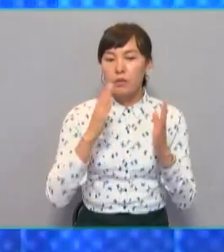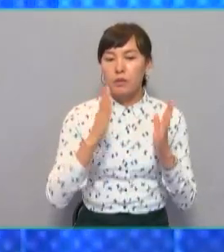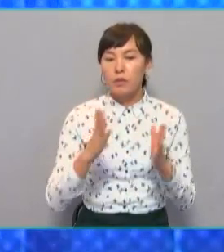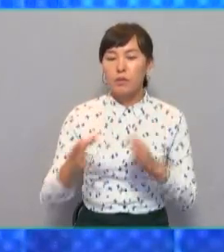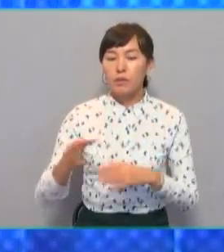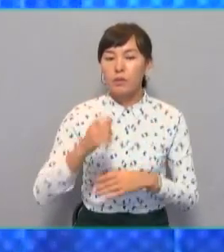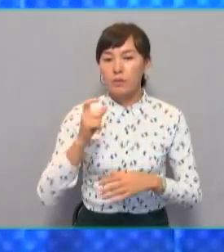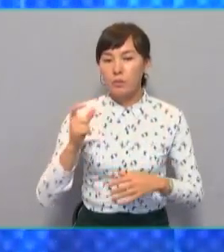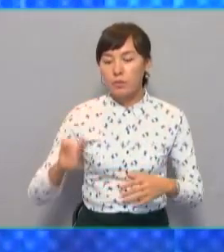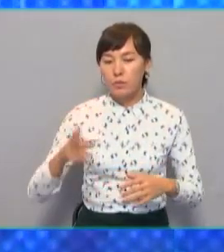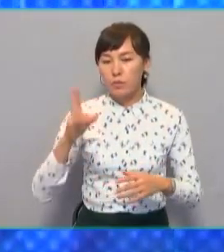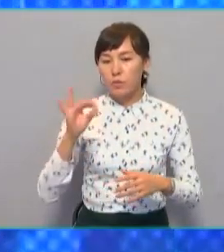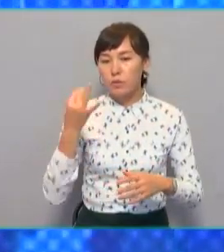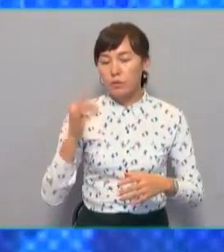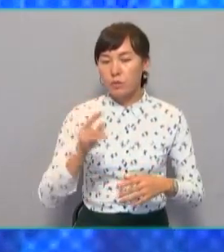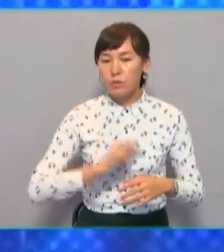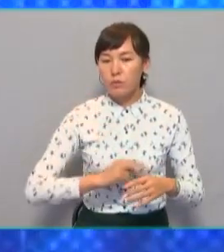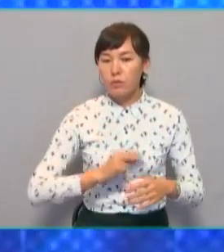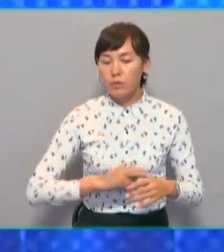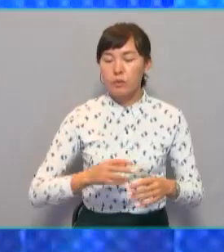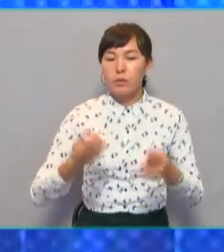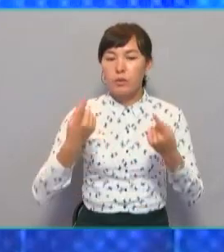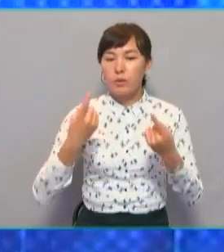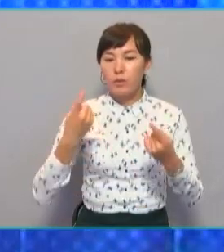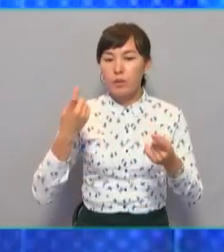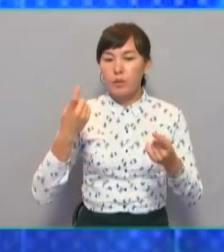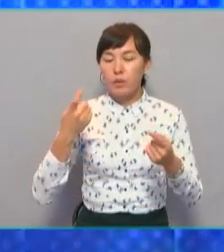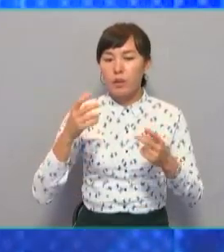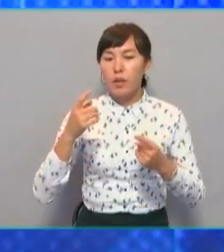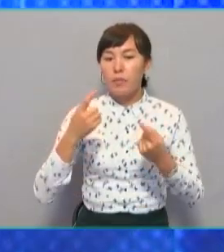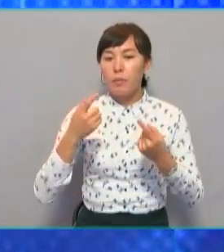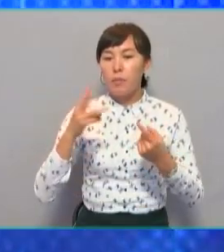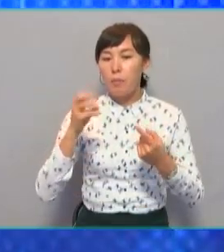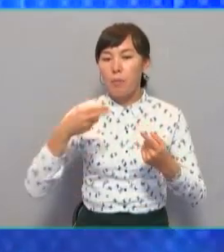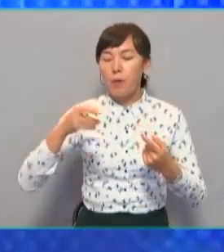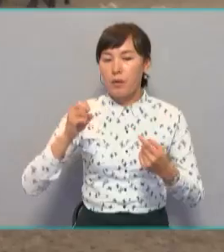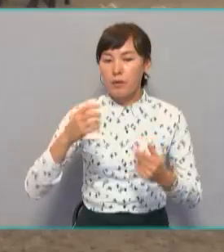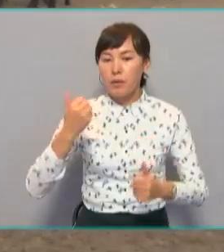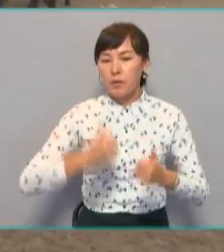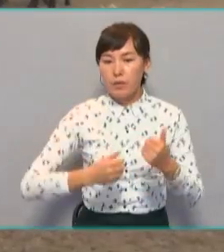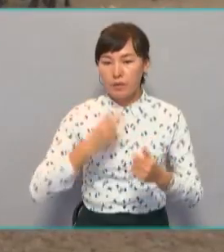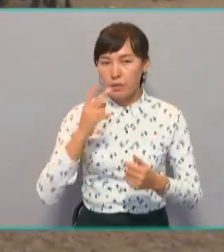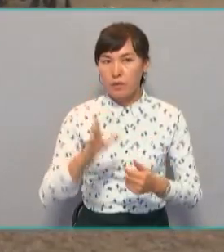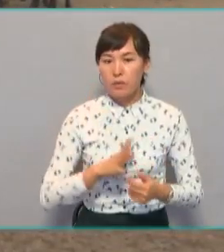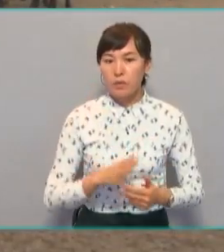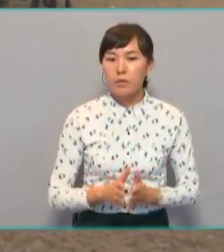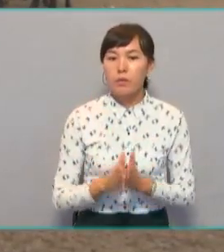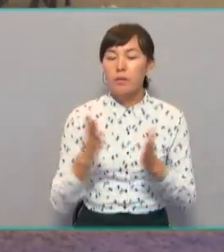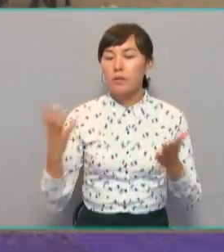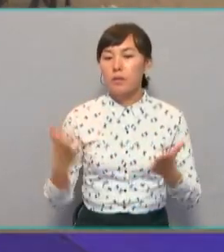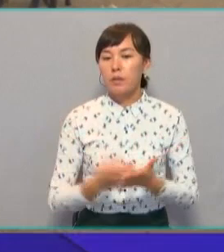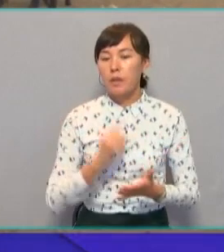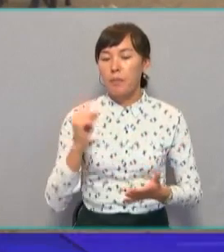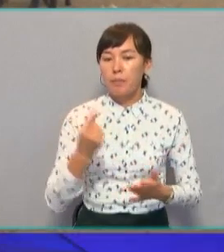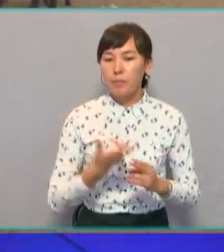өңір шаруаларына қой шаруашылығындағы модельді ферматты семинар кеңесте таныстырылды. Өркениет жетістігін